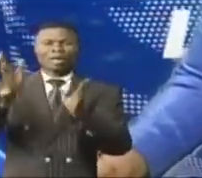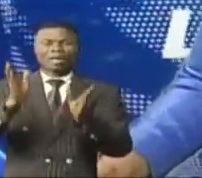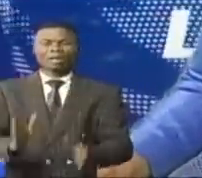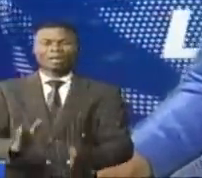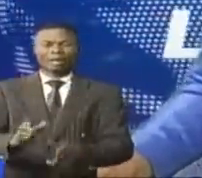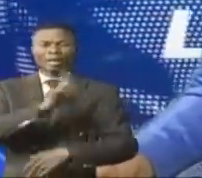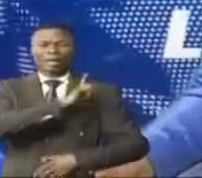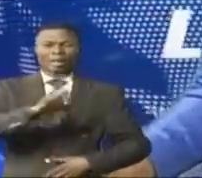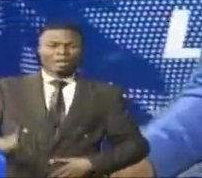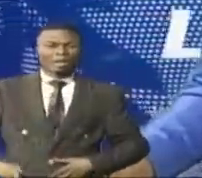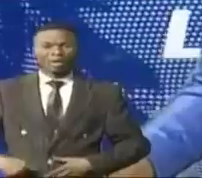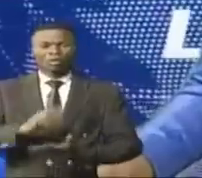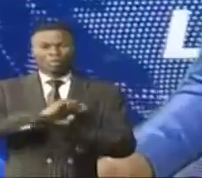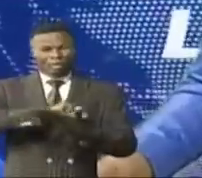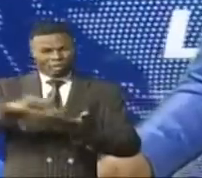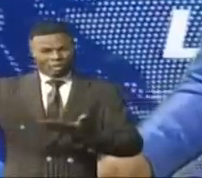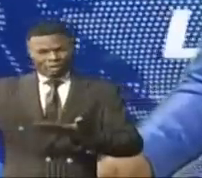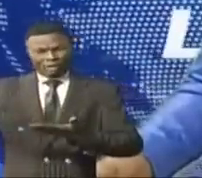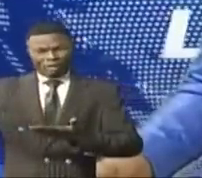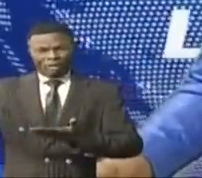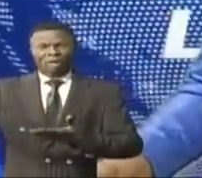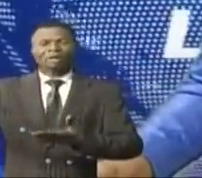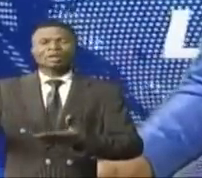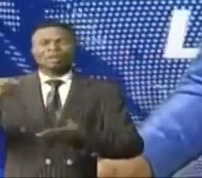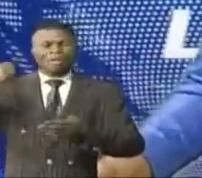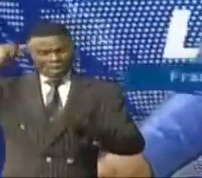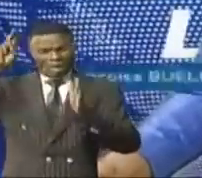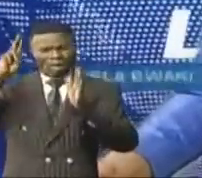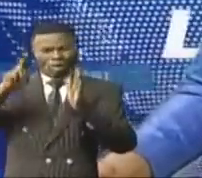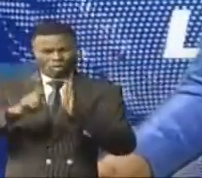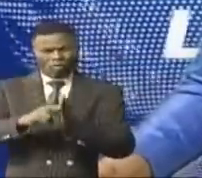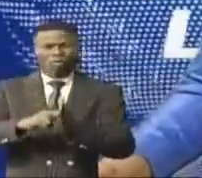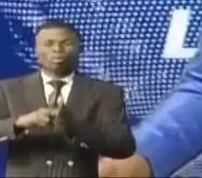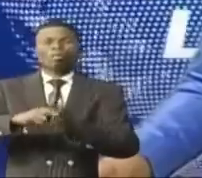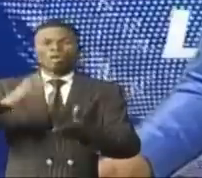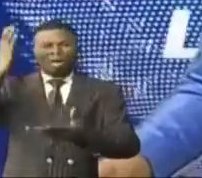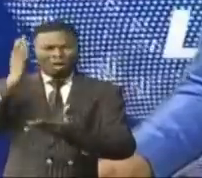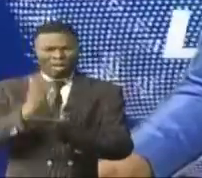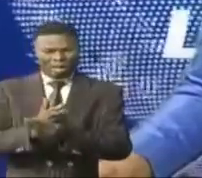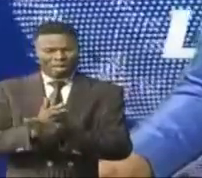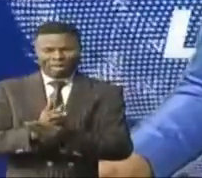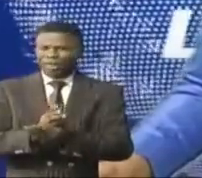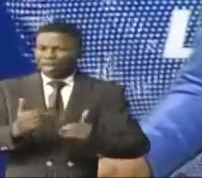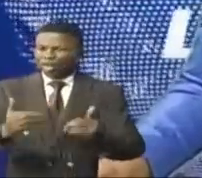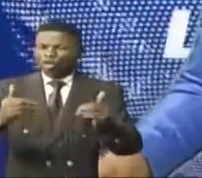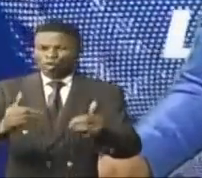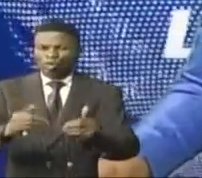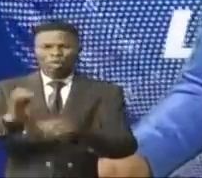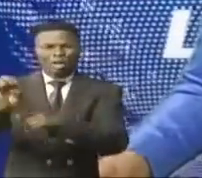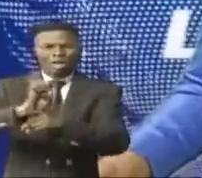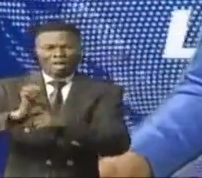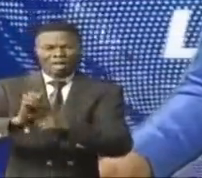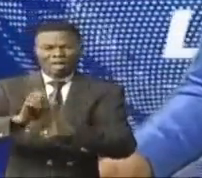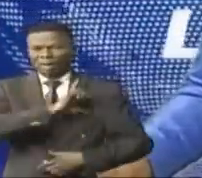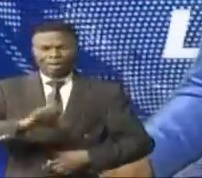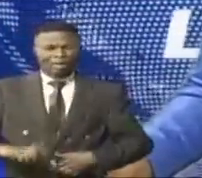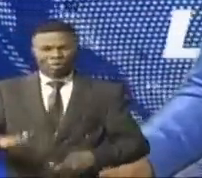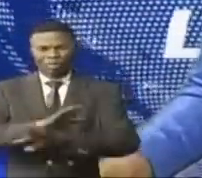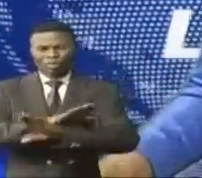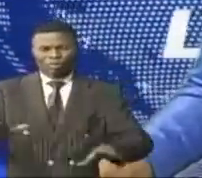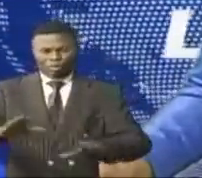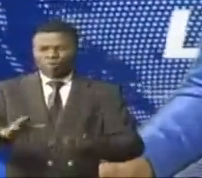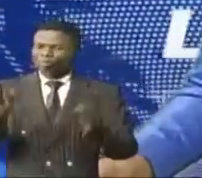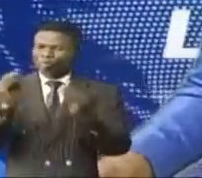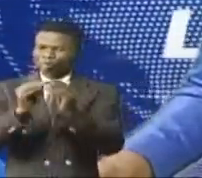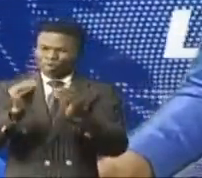Le gouvernement a résilié son contrat. Un arrangement à l'amiable a été trouvé entre différentes parties